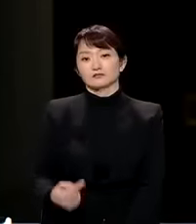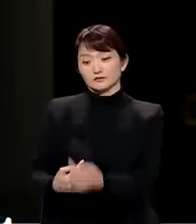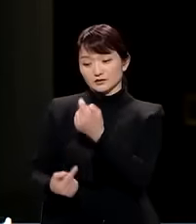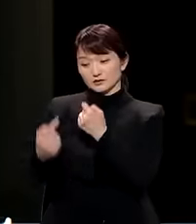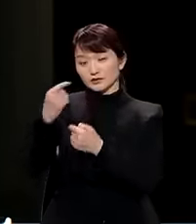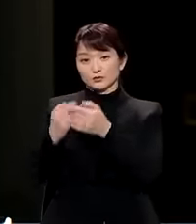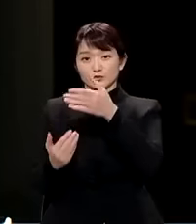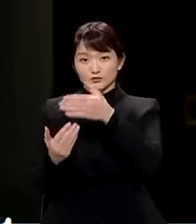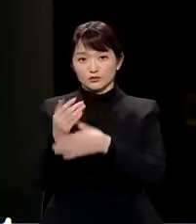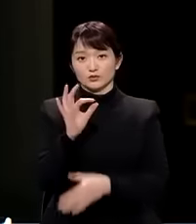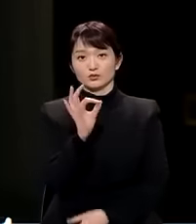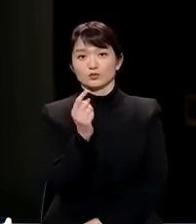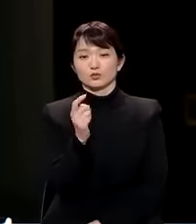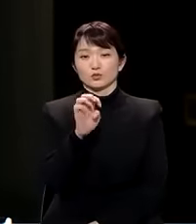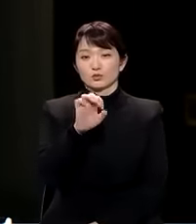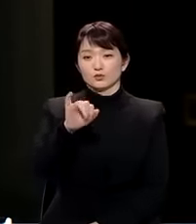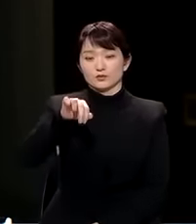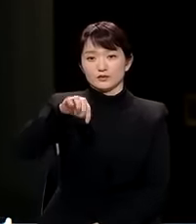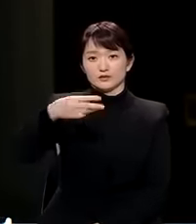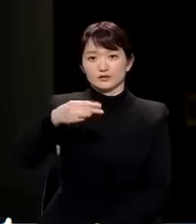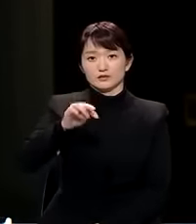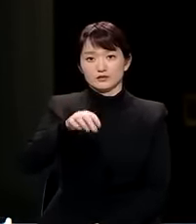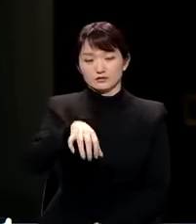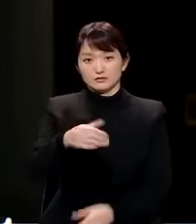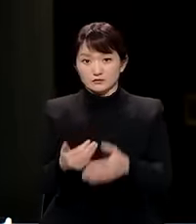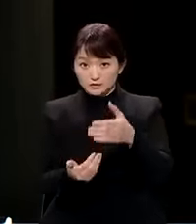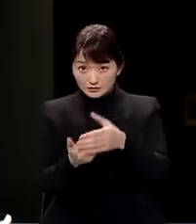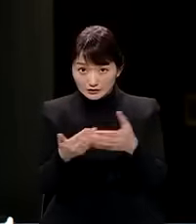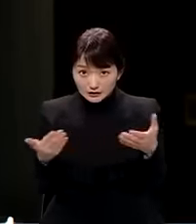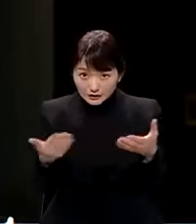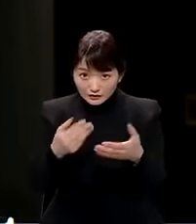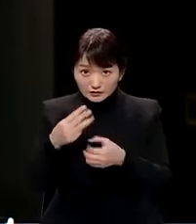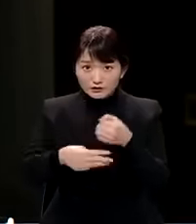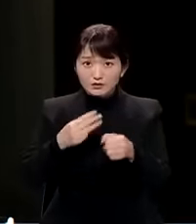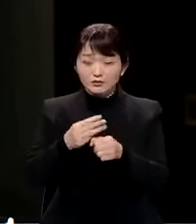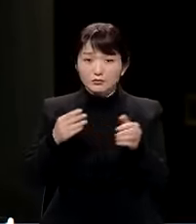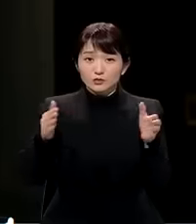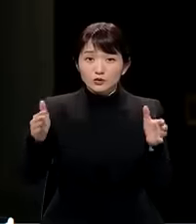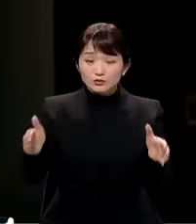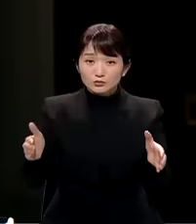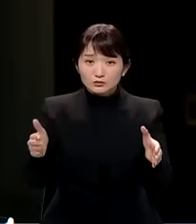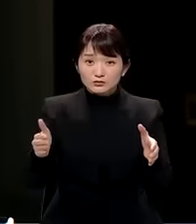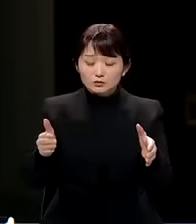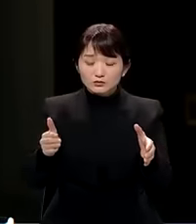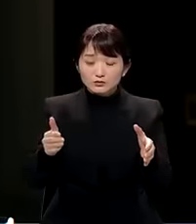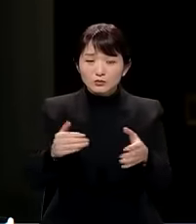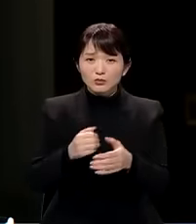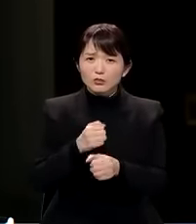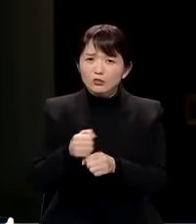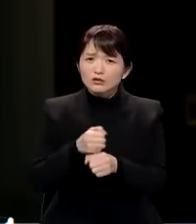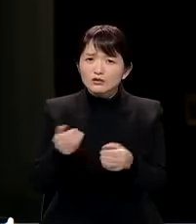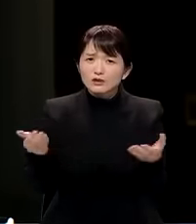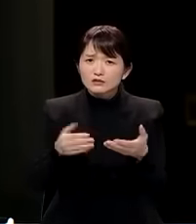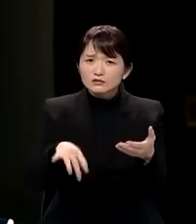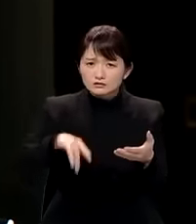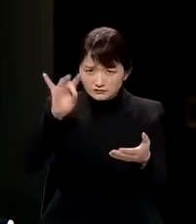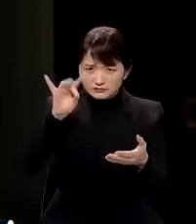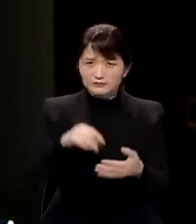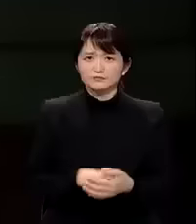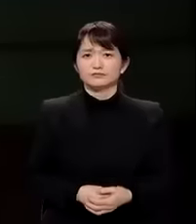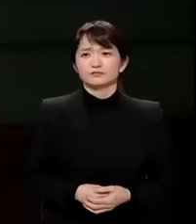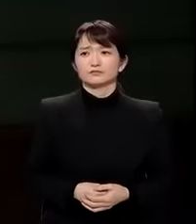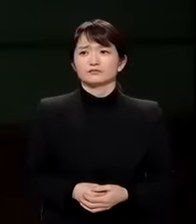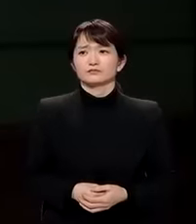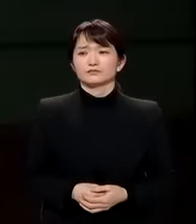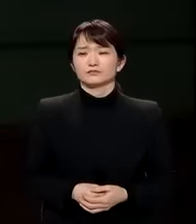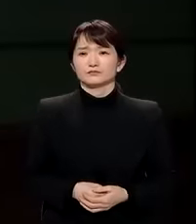오피스텔에서 벌어진 일인데 3년 동안 살면서 이런 황당하고 기막힌 일은 처음 겪는다 연락을 주셨네요네이 제보자가